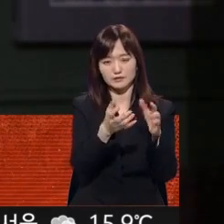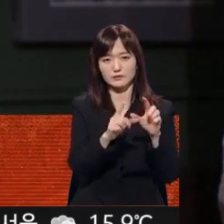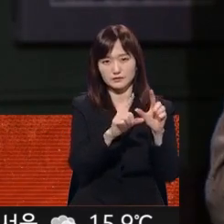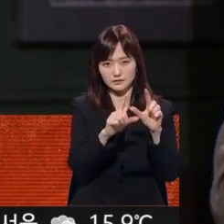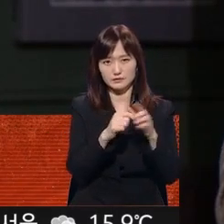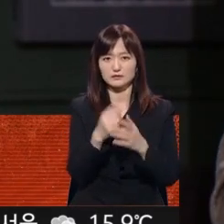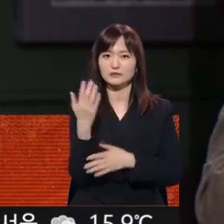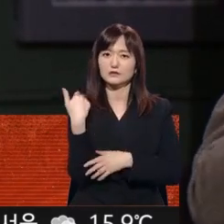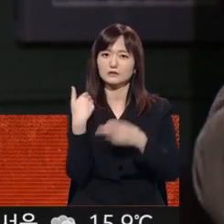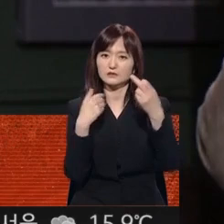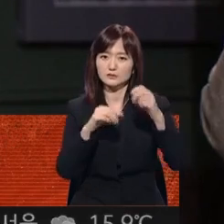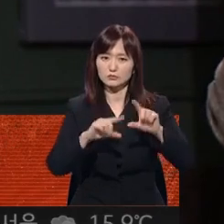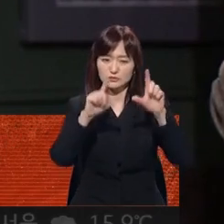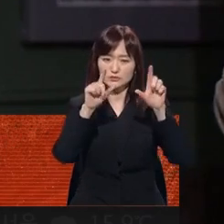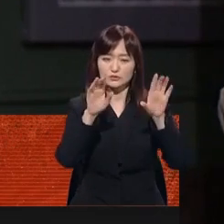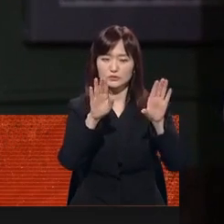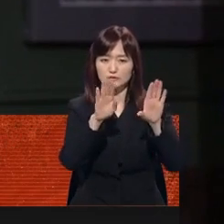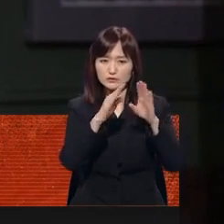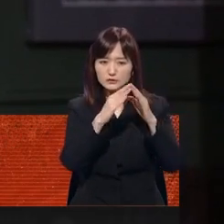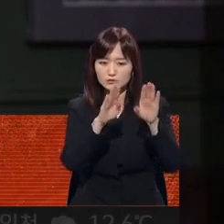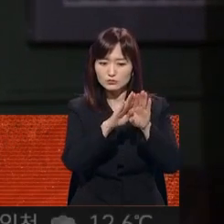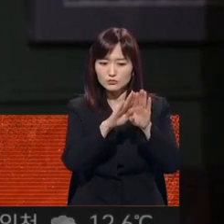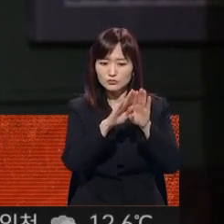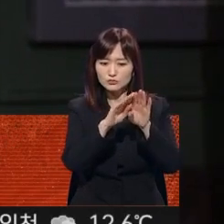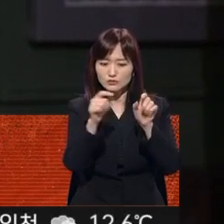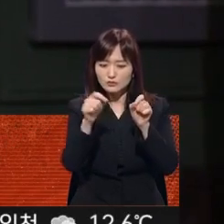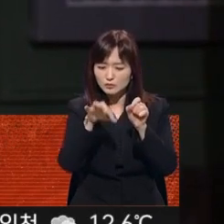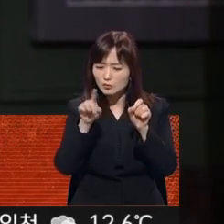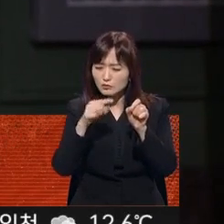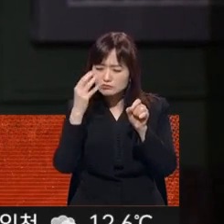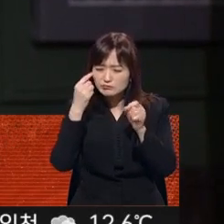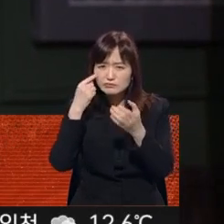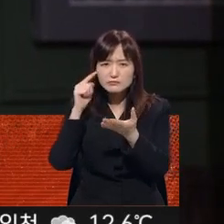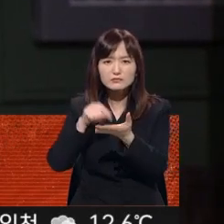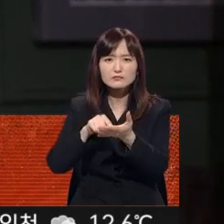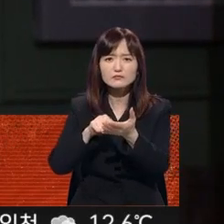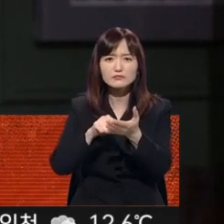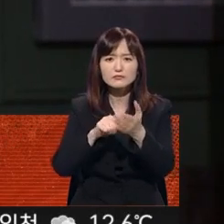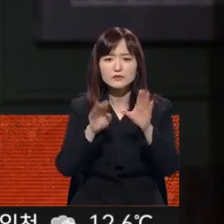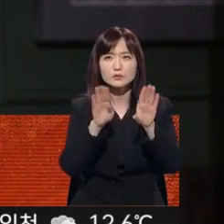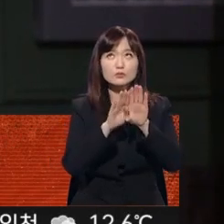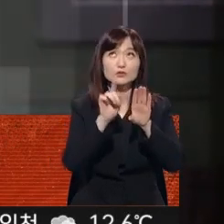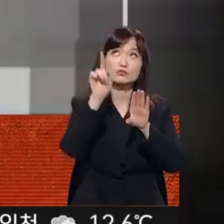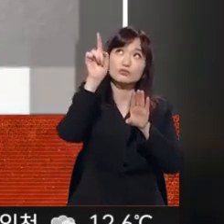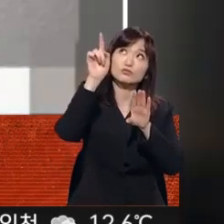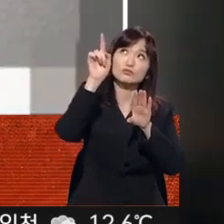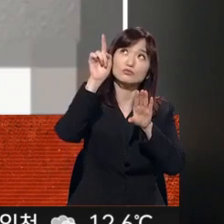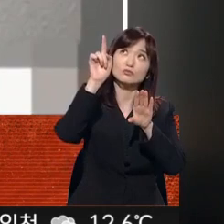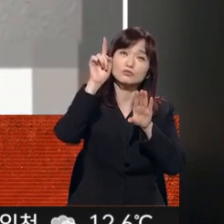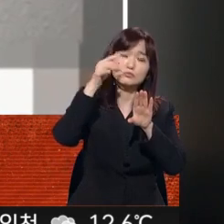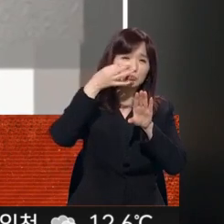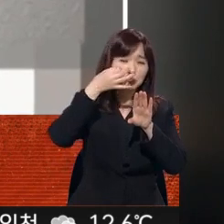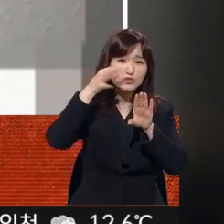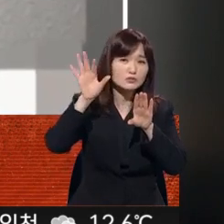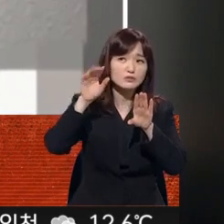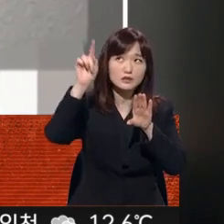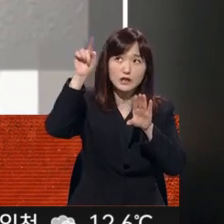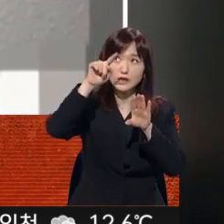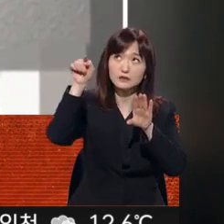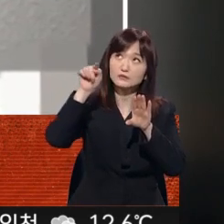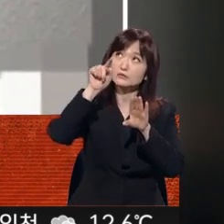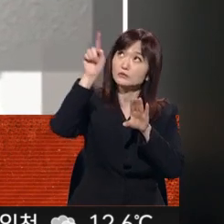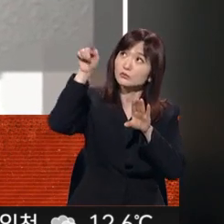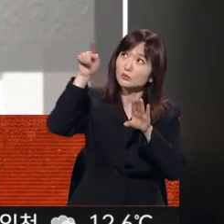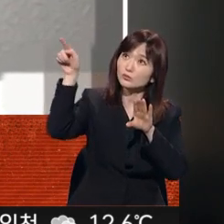12일에이 현관문 앞에서 뭔가 이상한 점을 발견을 합니다 현관문 앞에 천장에서 이전에는 보지 못했던이 x자 표시들